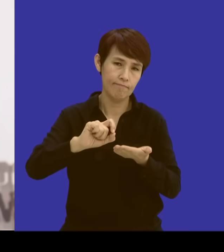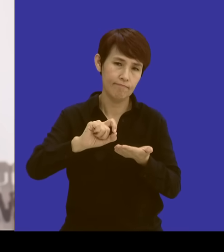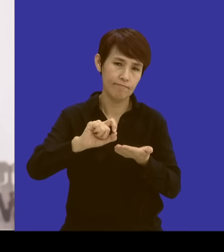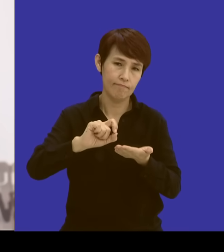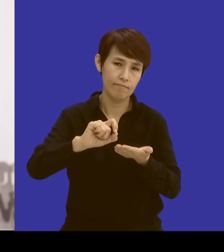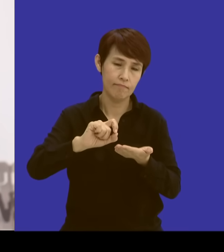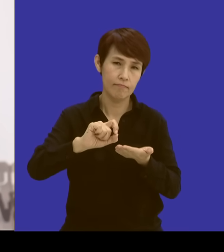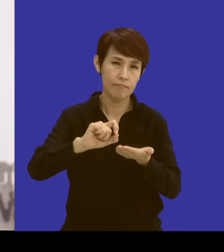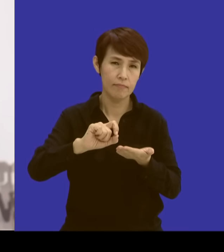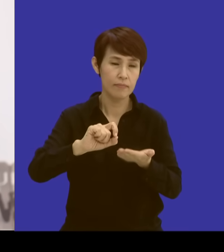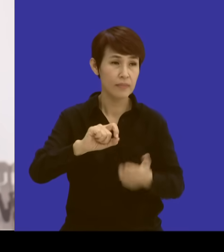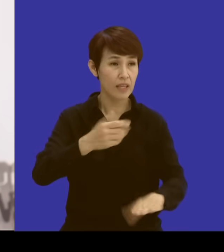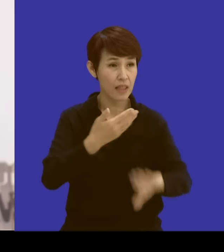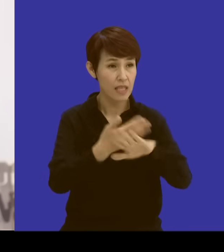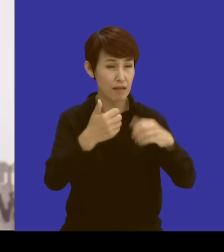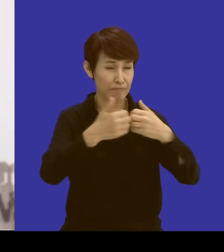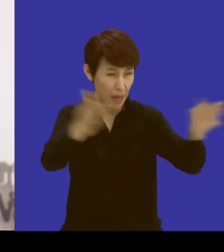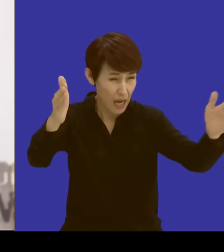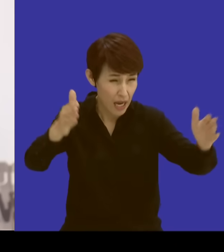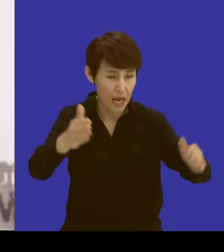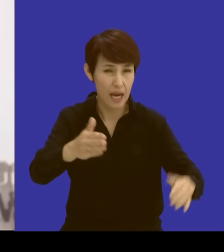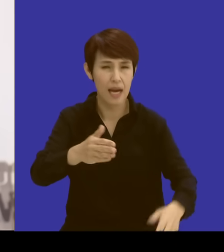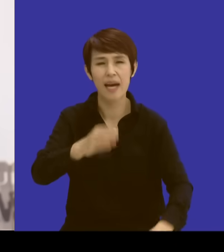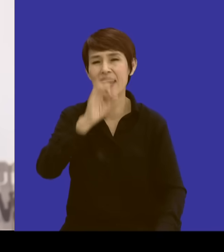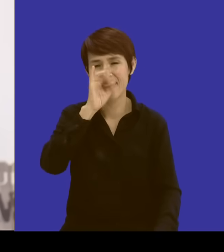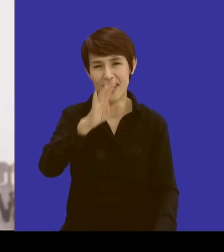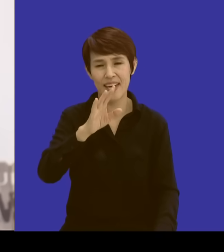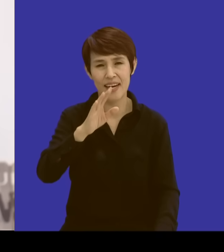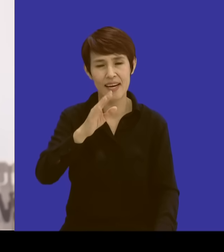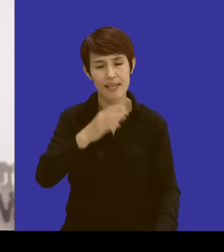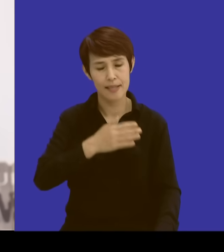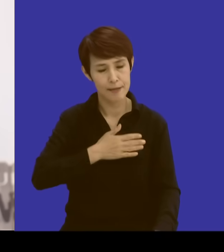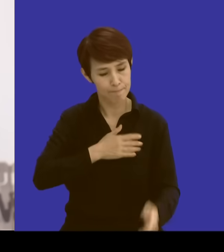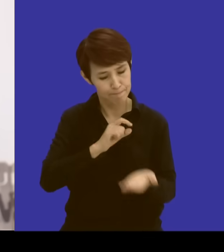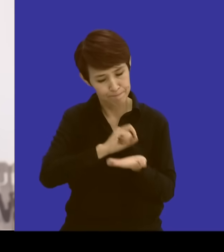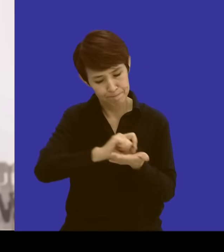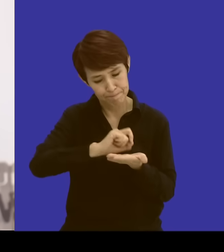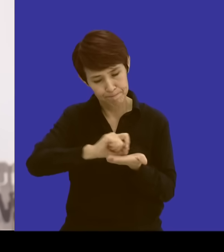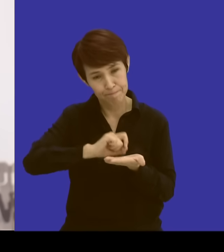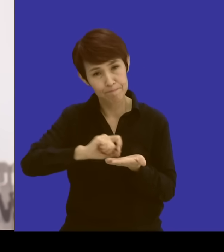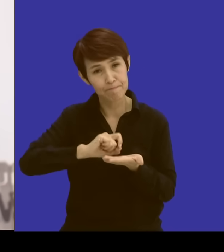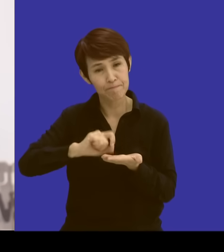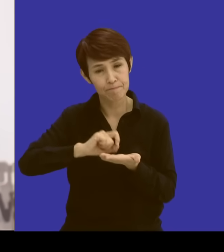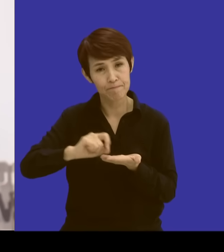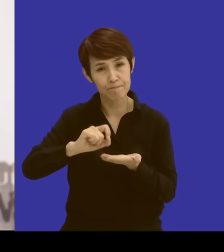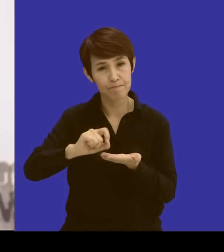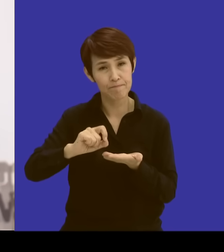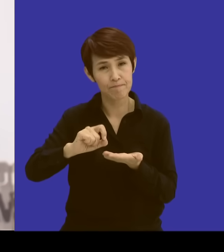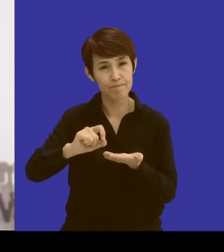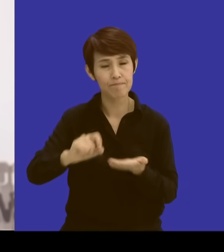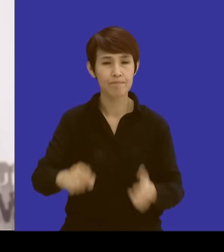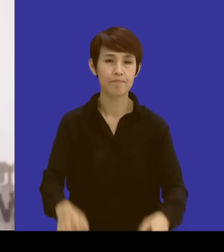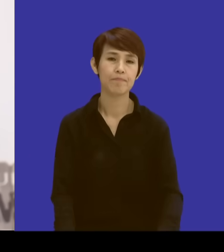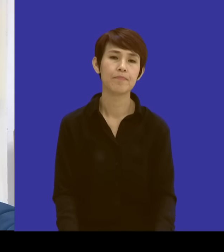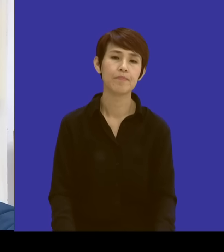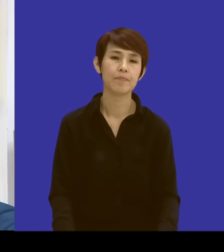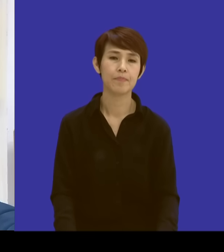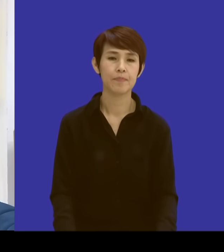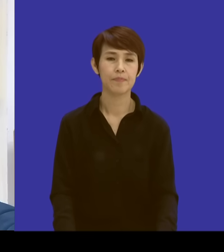하면 폭력이 되고 그러지만. 근데 우리는 신앙이라는 이름으로 그 목사님, 친구 목사님이 저한테 넣어주셨던